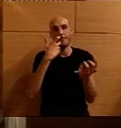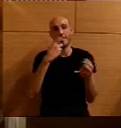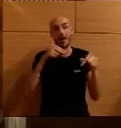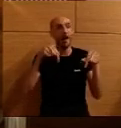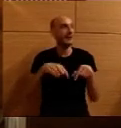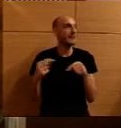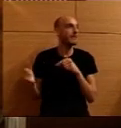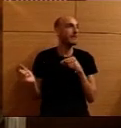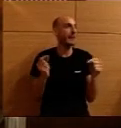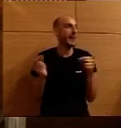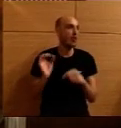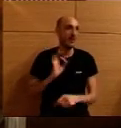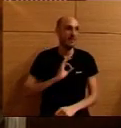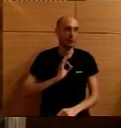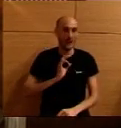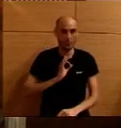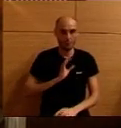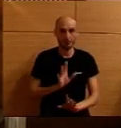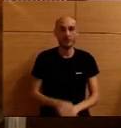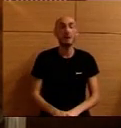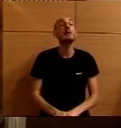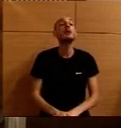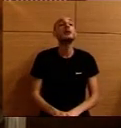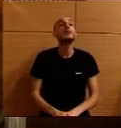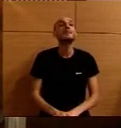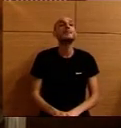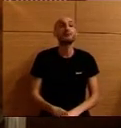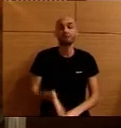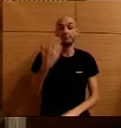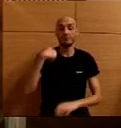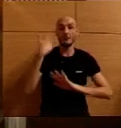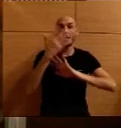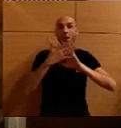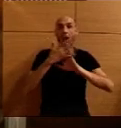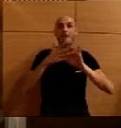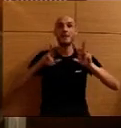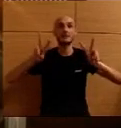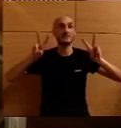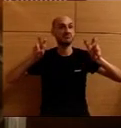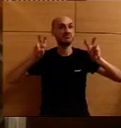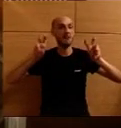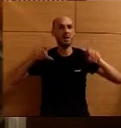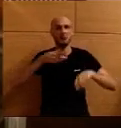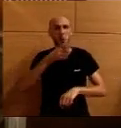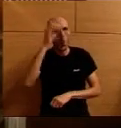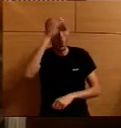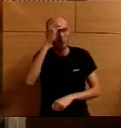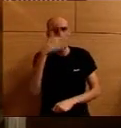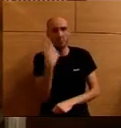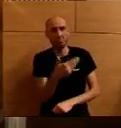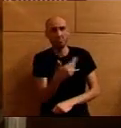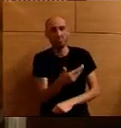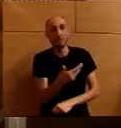Diputació. Quan estava tractant-se l'assumpte, que per a vostè no serà molt important, del